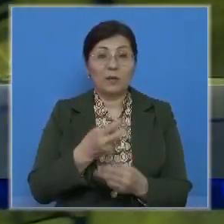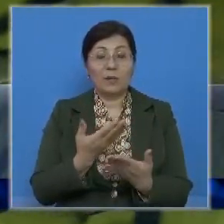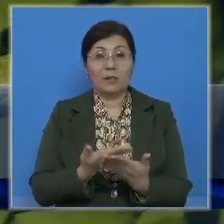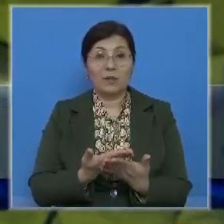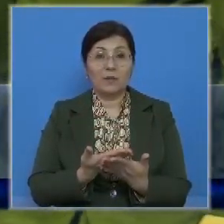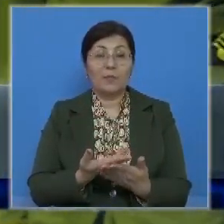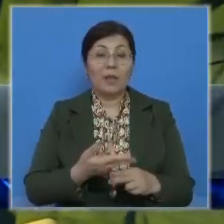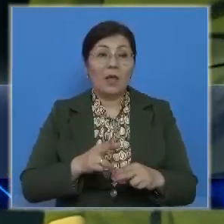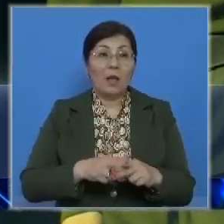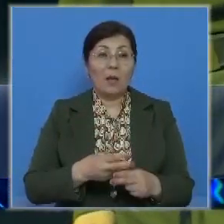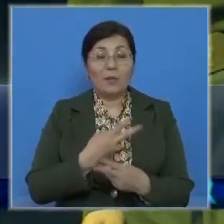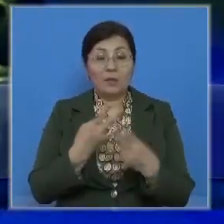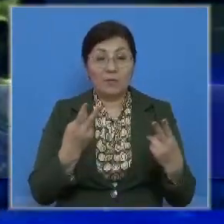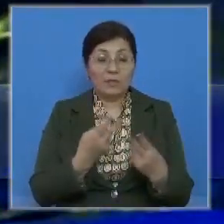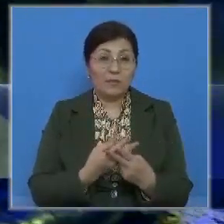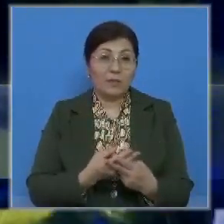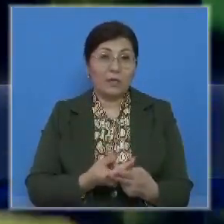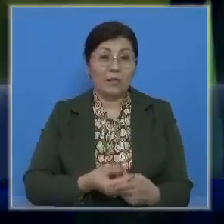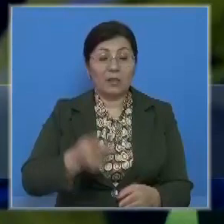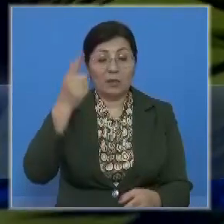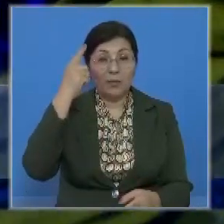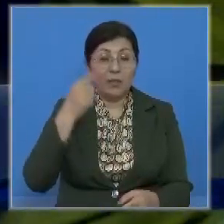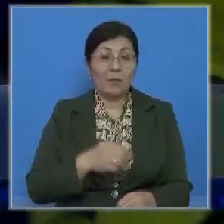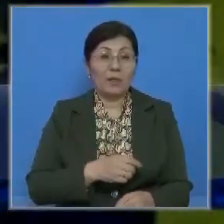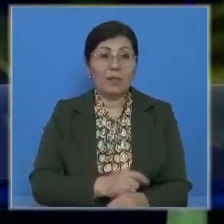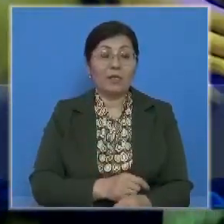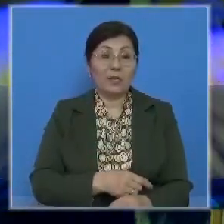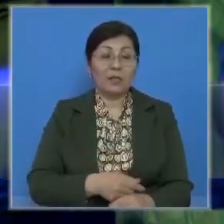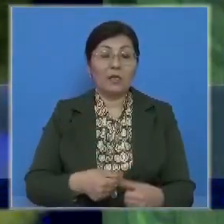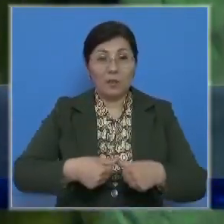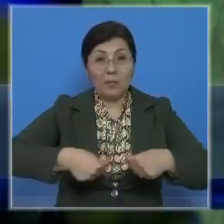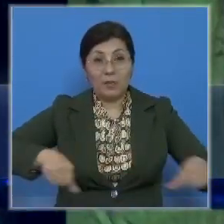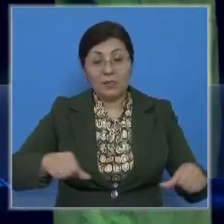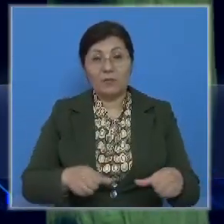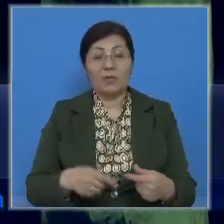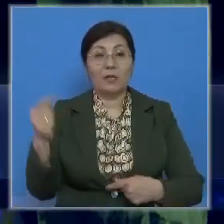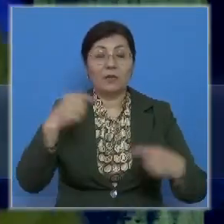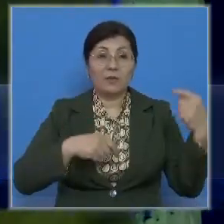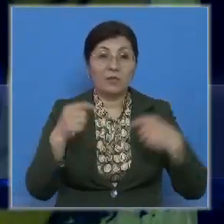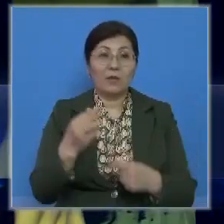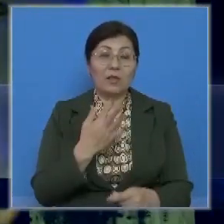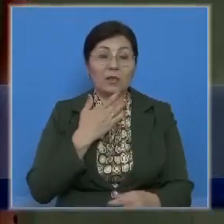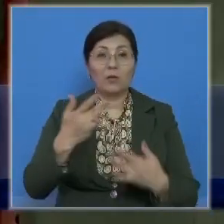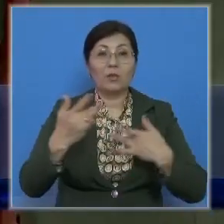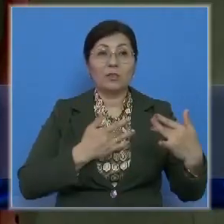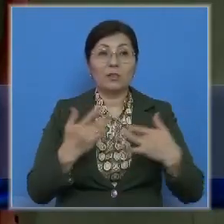театром. Об этом свидетельствует мнение экспертов, которые входили в жюри фестиваля народных театров.